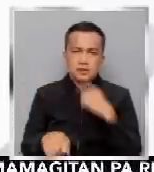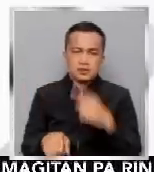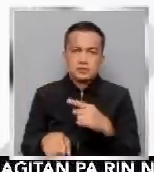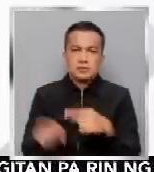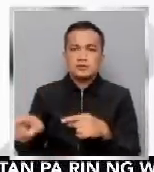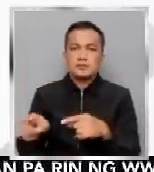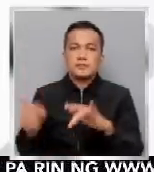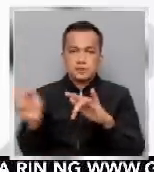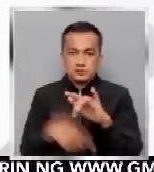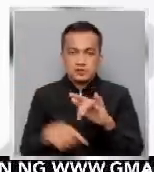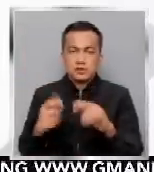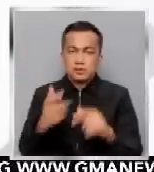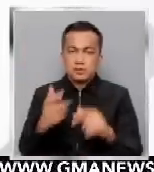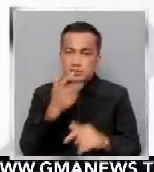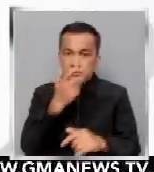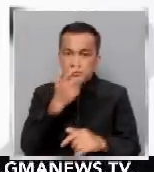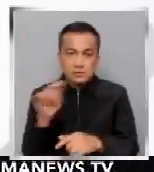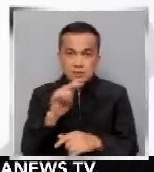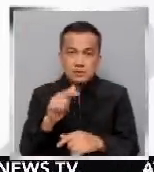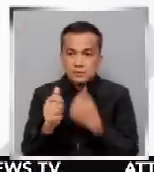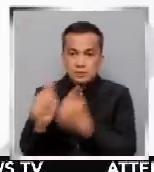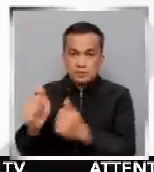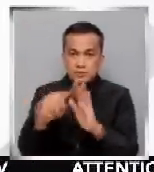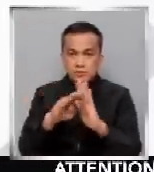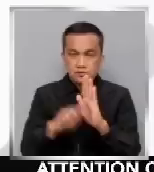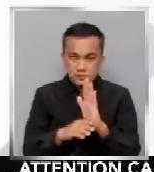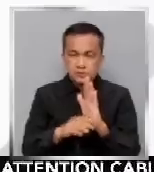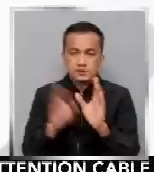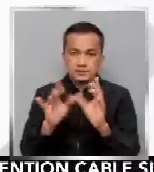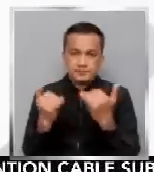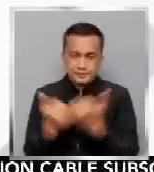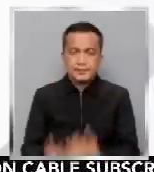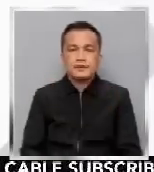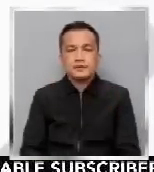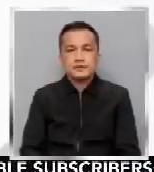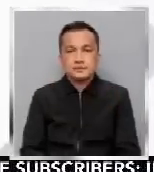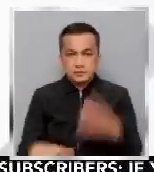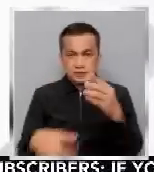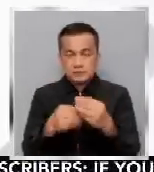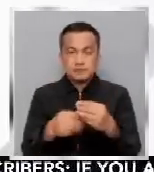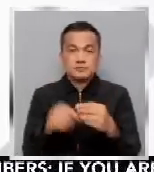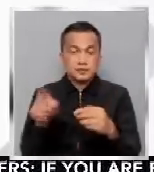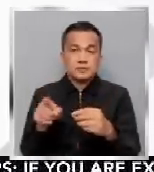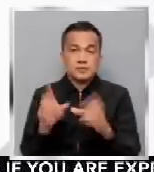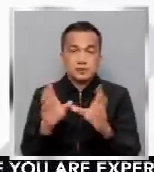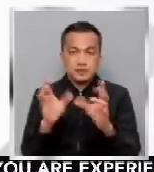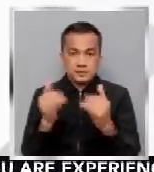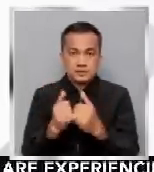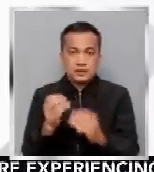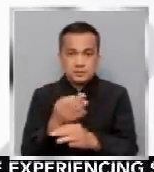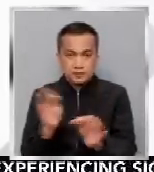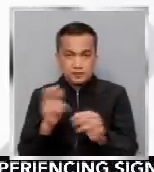piloto alinsunod sa mga ilituntunin at pamantayan ng kumpanya. Dagdag ng airline, malaya ang mga profesional